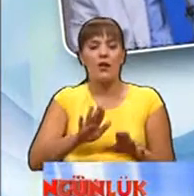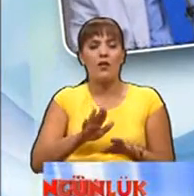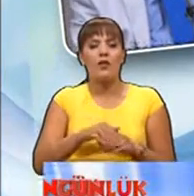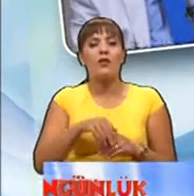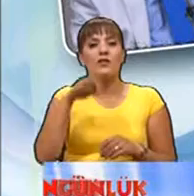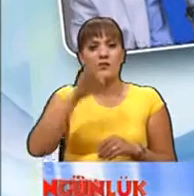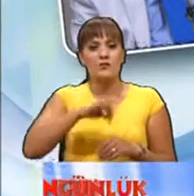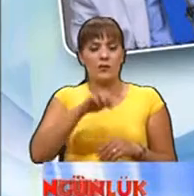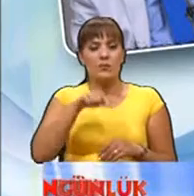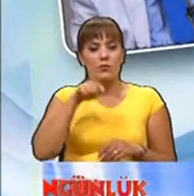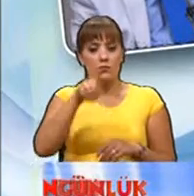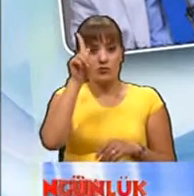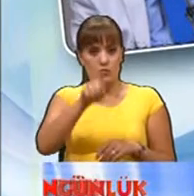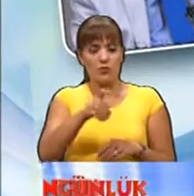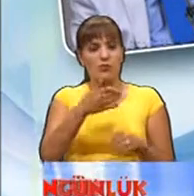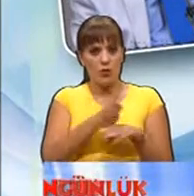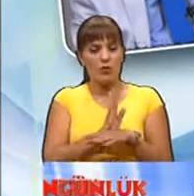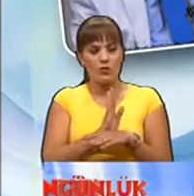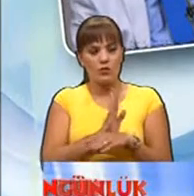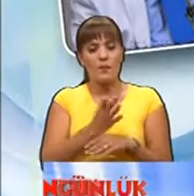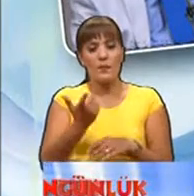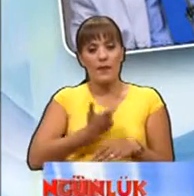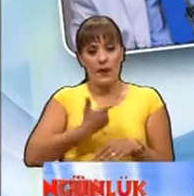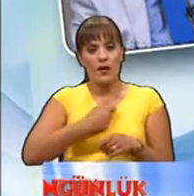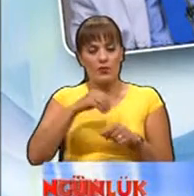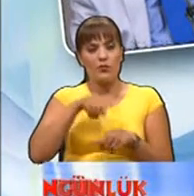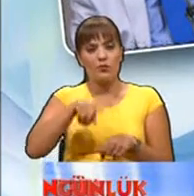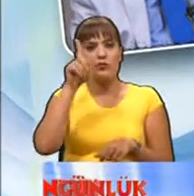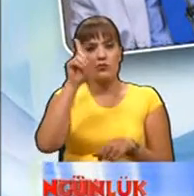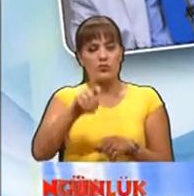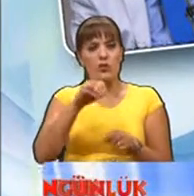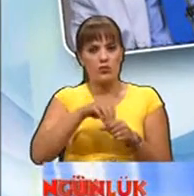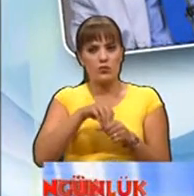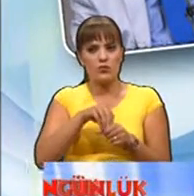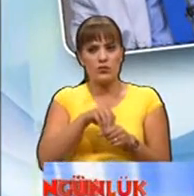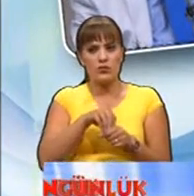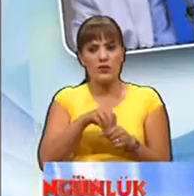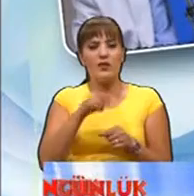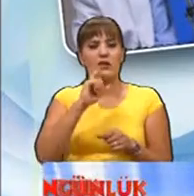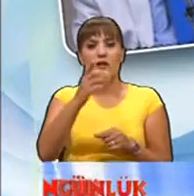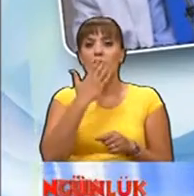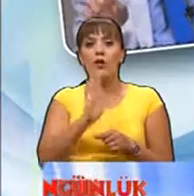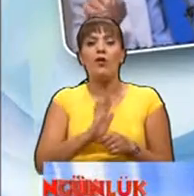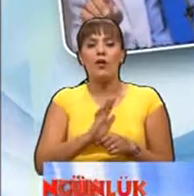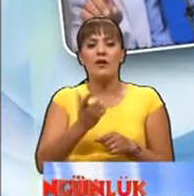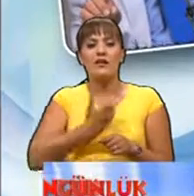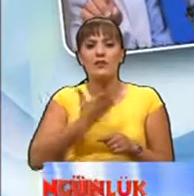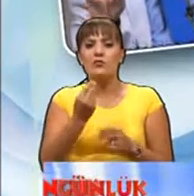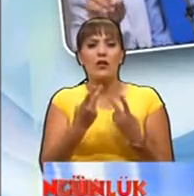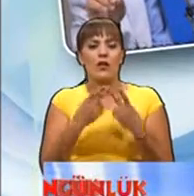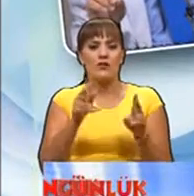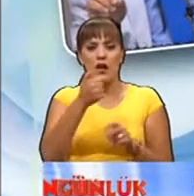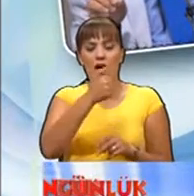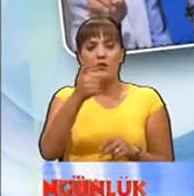doğru. O konut? Şimdi bu soru doğru ve kanunumuzda bu sorunun yanıtı da yok. Yasa çok